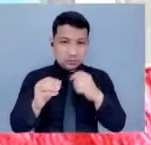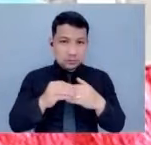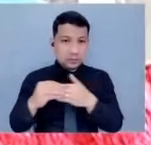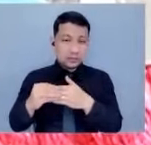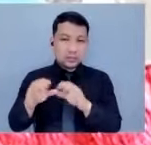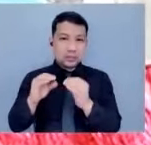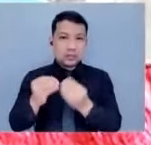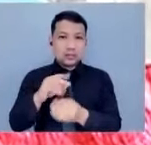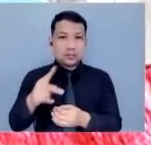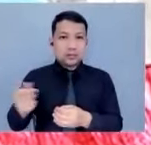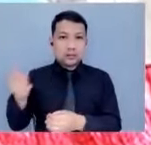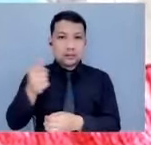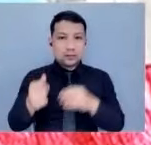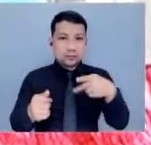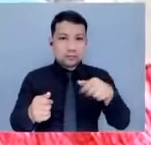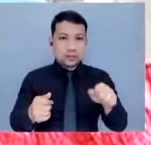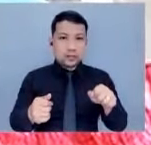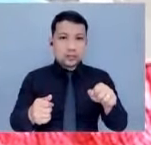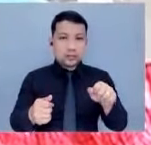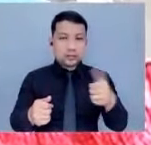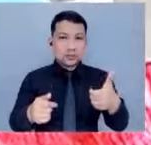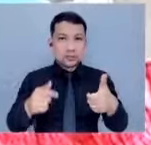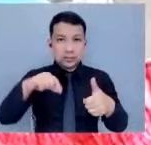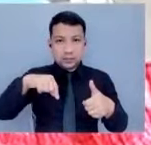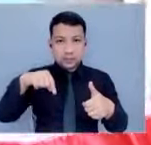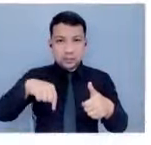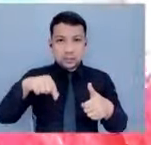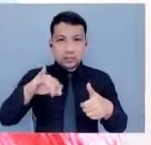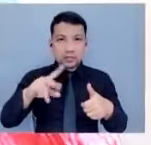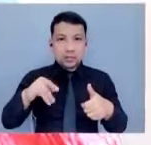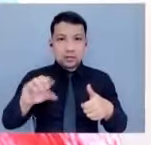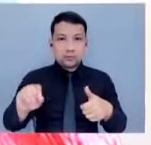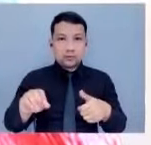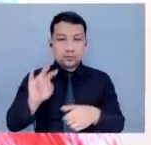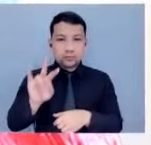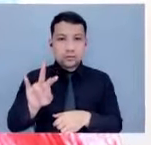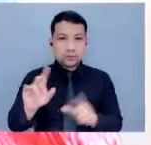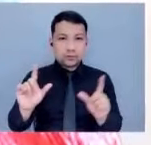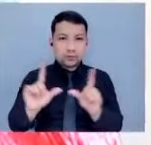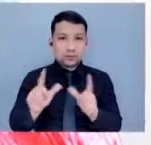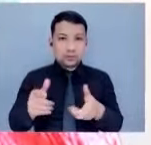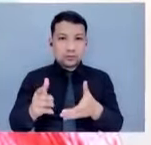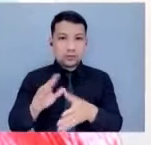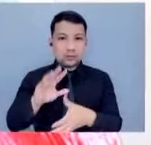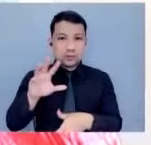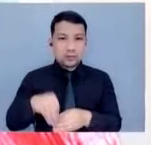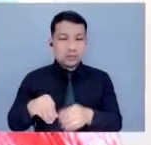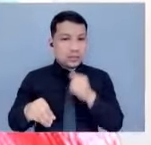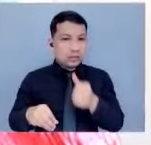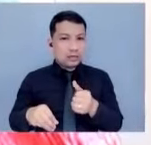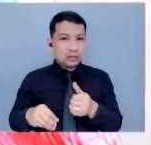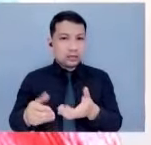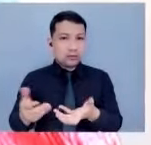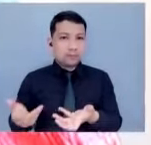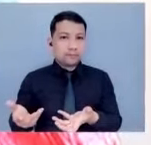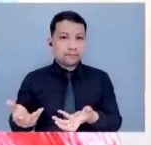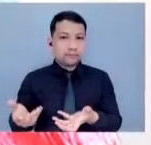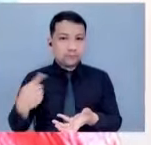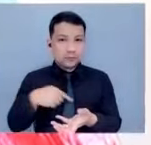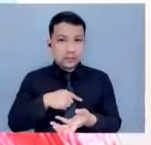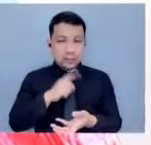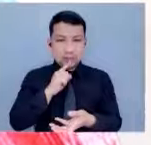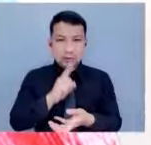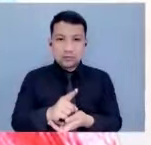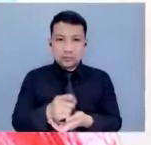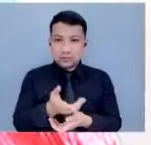sa rutang Pasig-Quiapo, maghahabol ng 7 prangkisa. Actually, ang mga ito dati, ayaw talaga. Ayaw nito